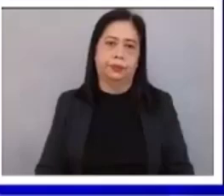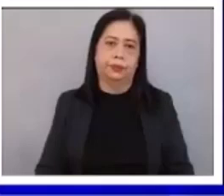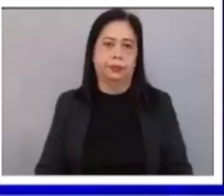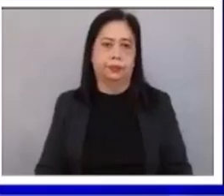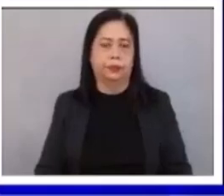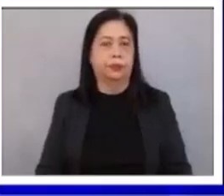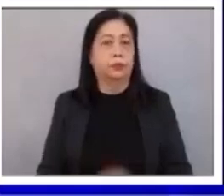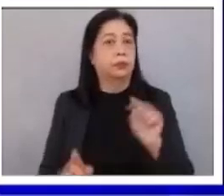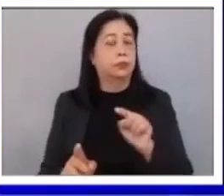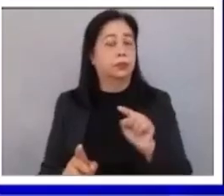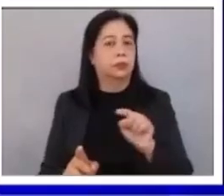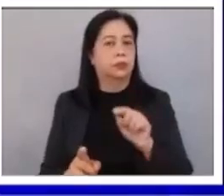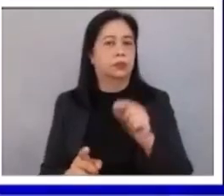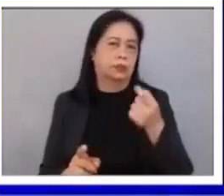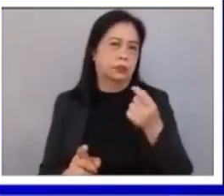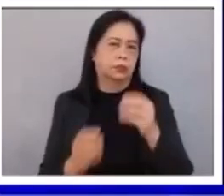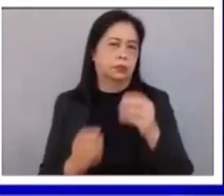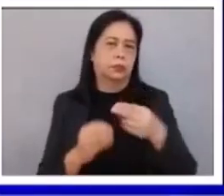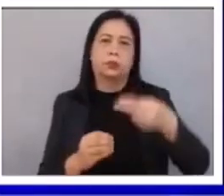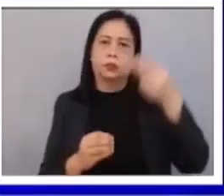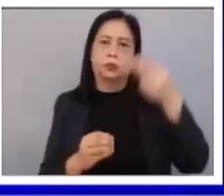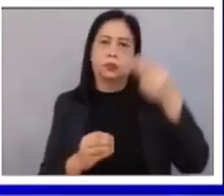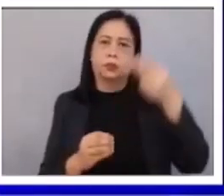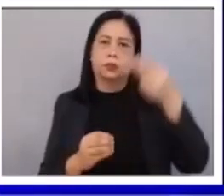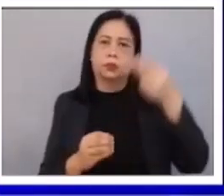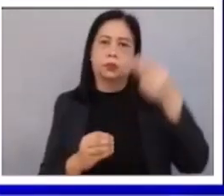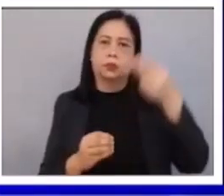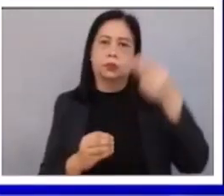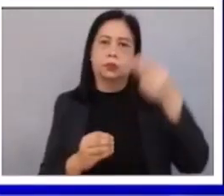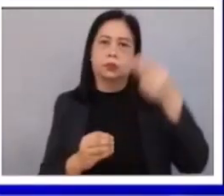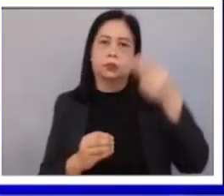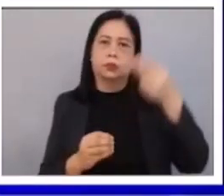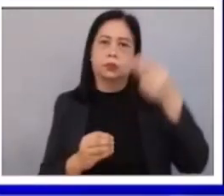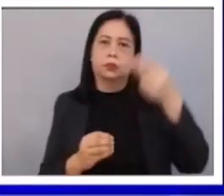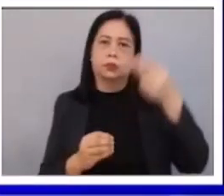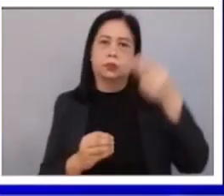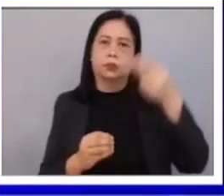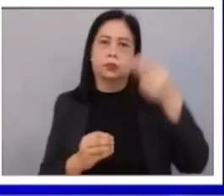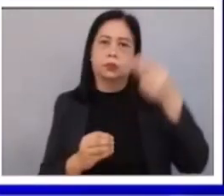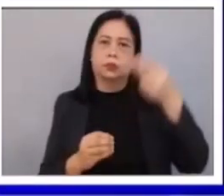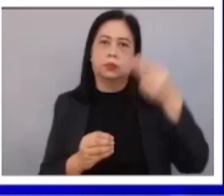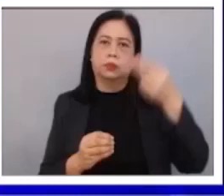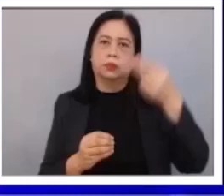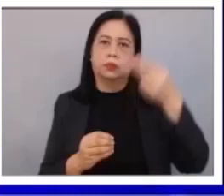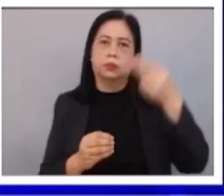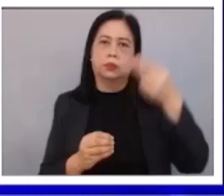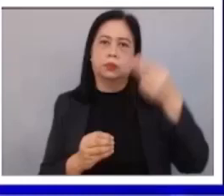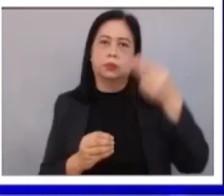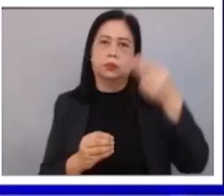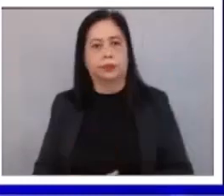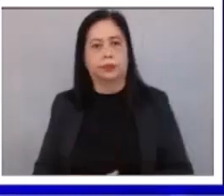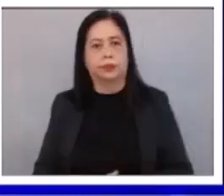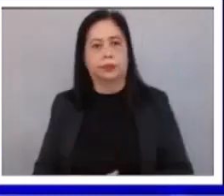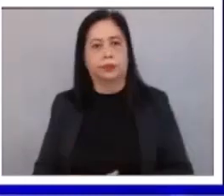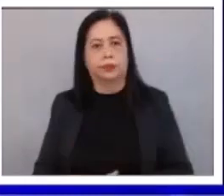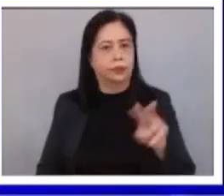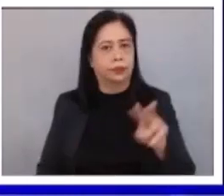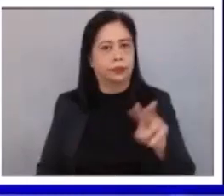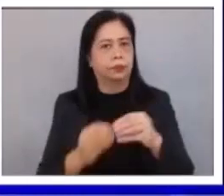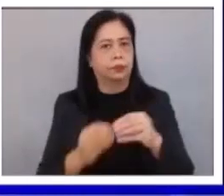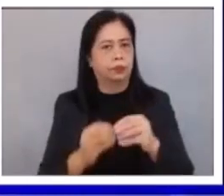kumpara noong nakaraang Hulyo 2022 na nasa 2.6 million, ngunit higit na mas